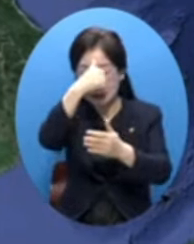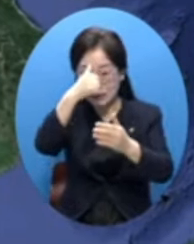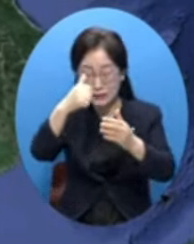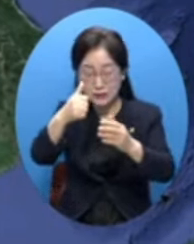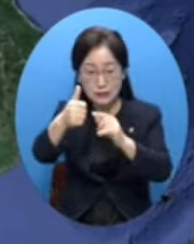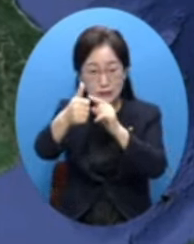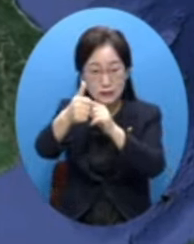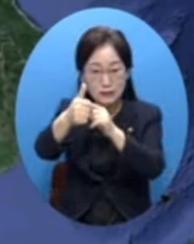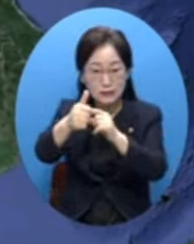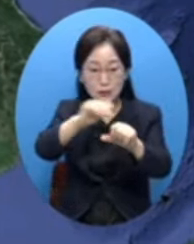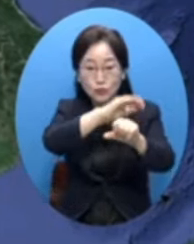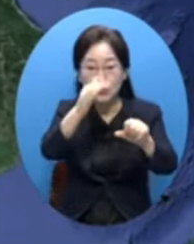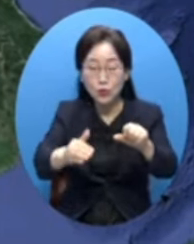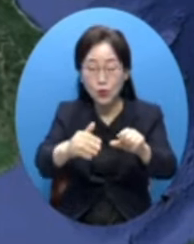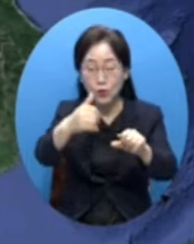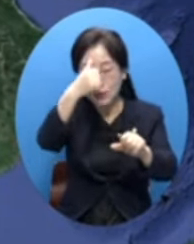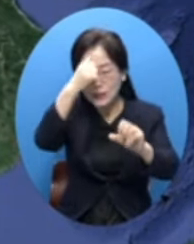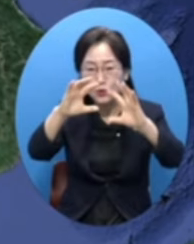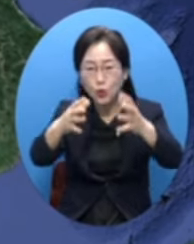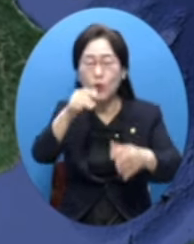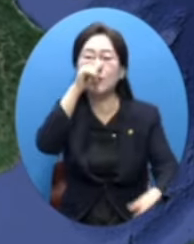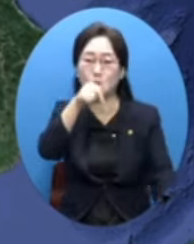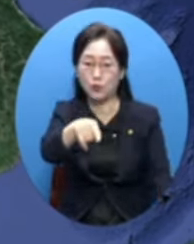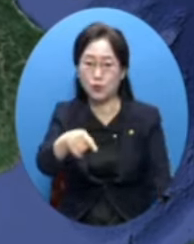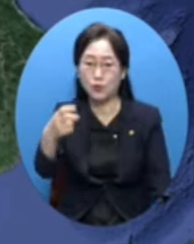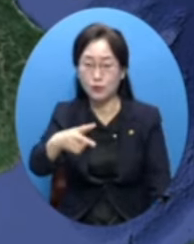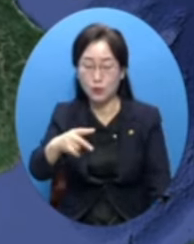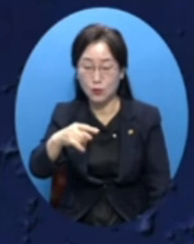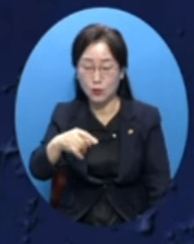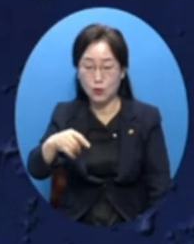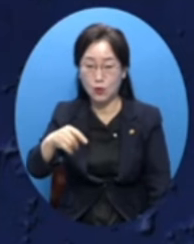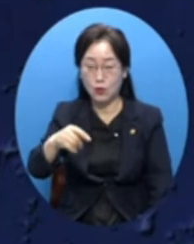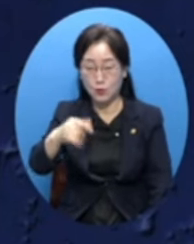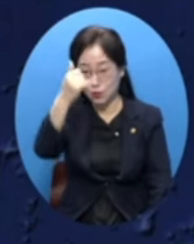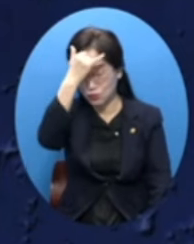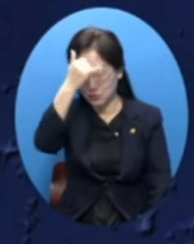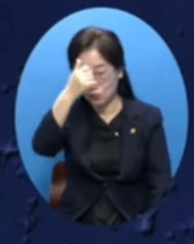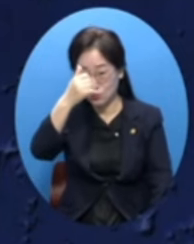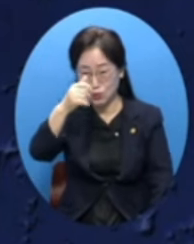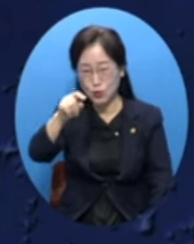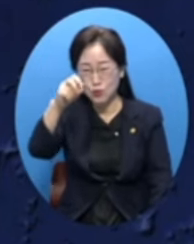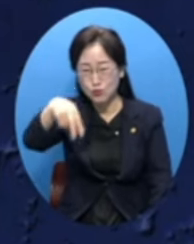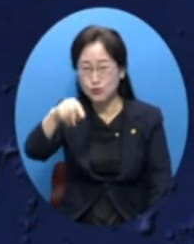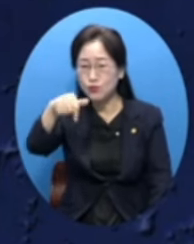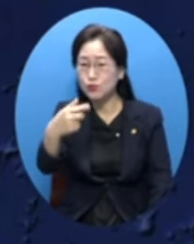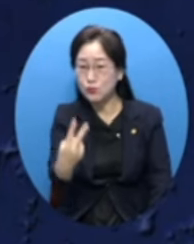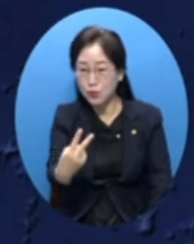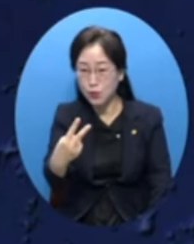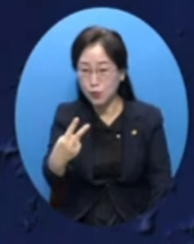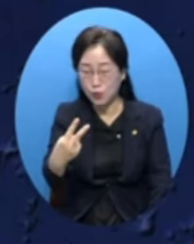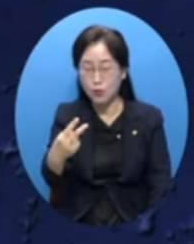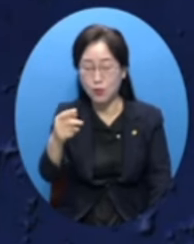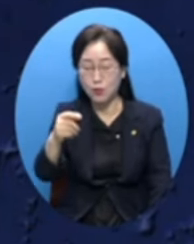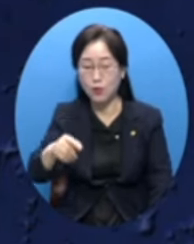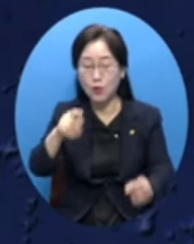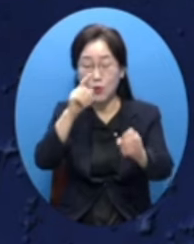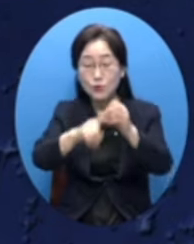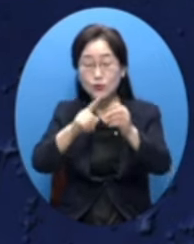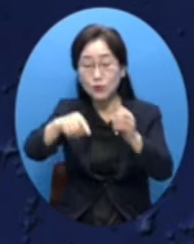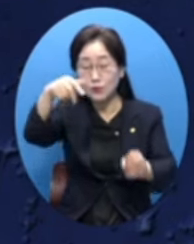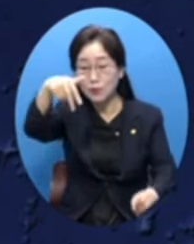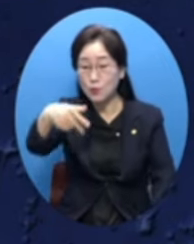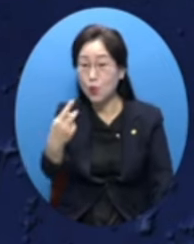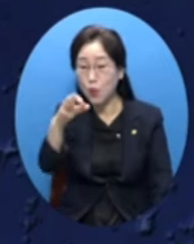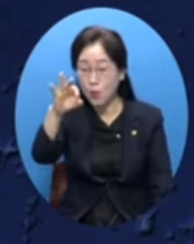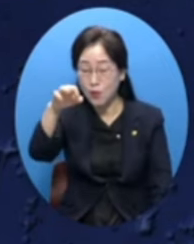유교에서 가장 존경하는 스승 공자의 무덤이 중국 취푸시에 있습니다. 그러나 예수 그리스도의 무덤은 이상 그